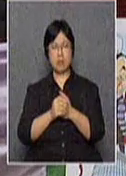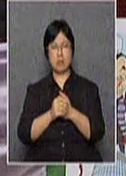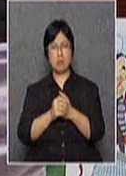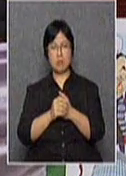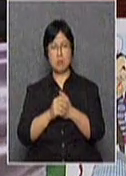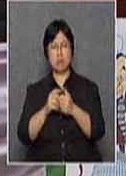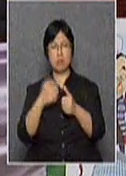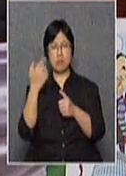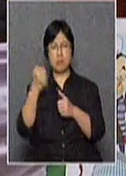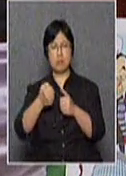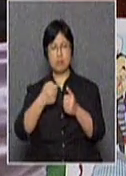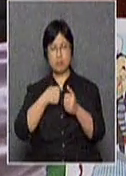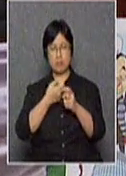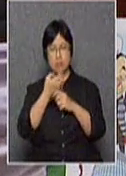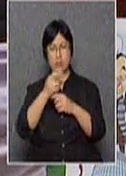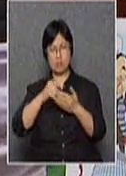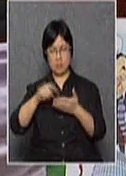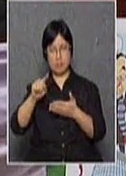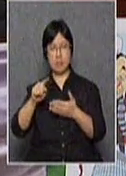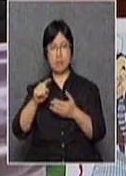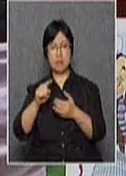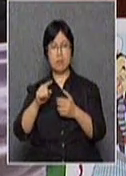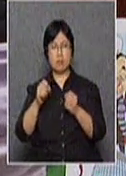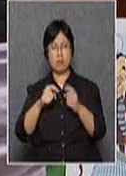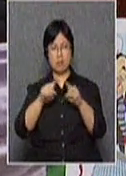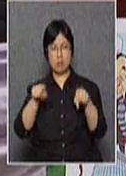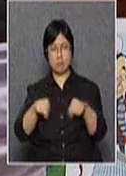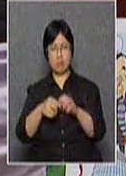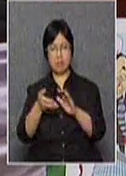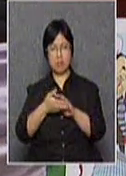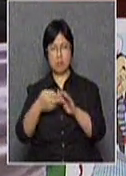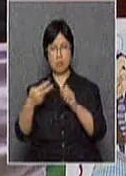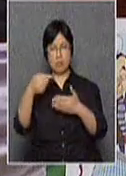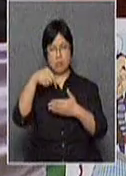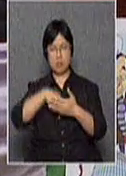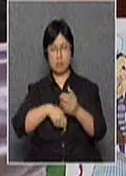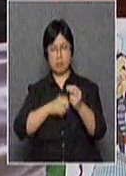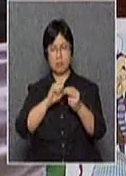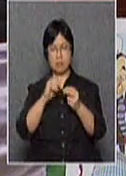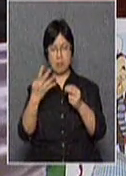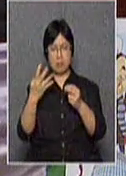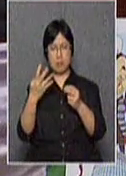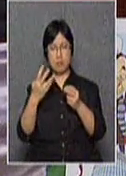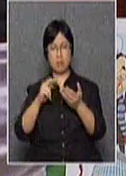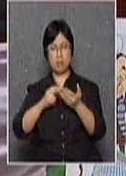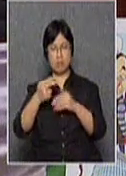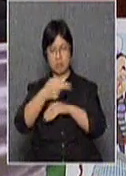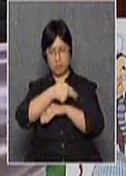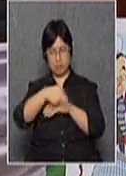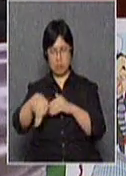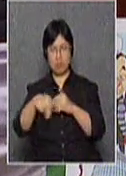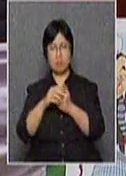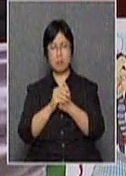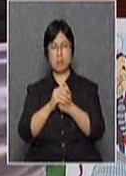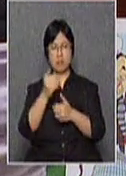主席，我動議通過會議講稿附錄二上第704項修正案，